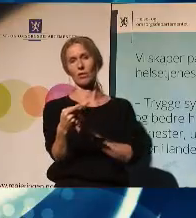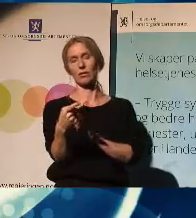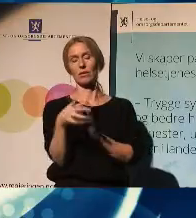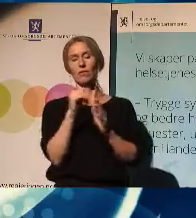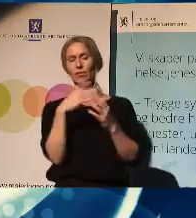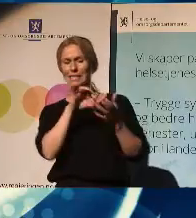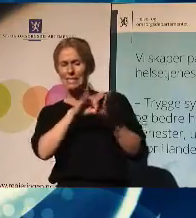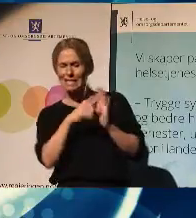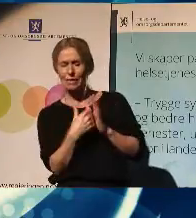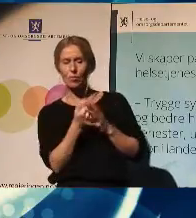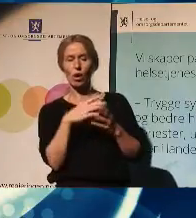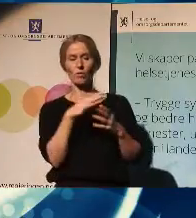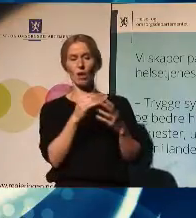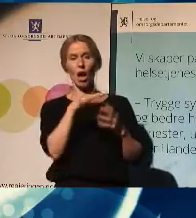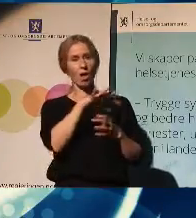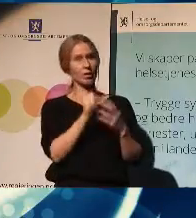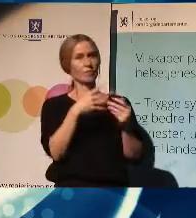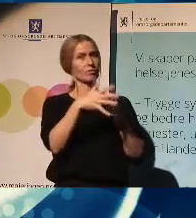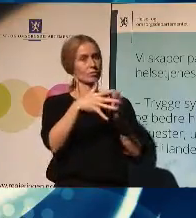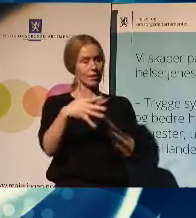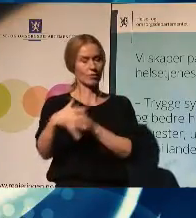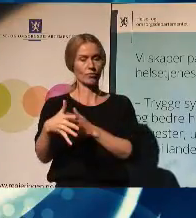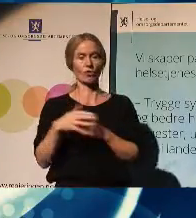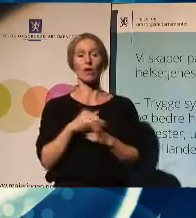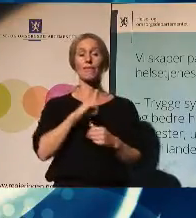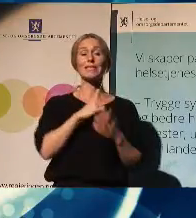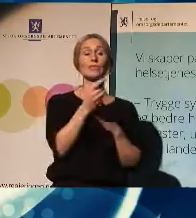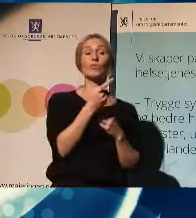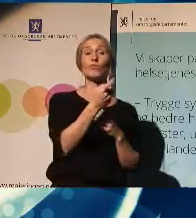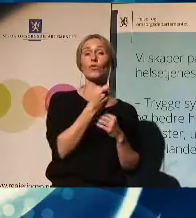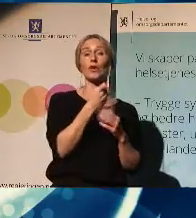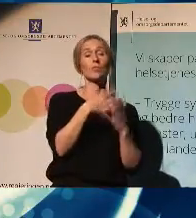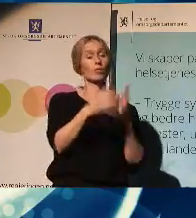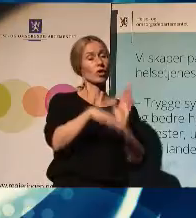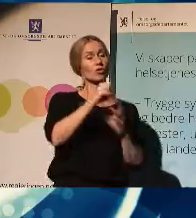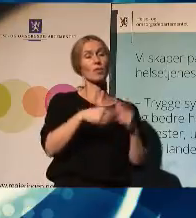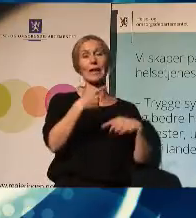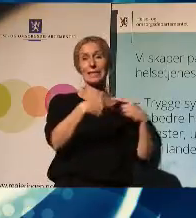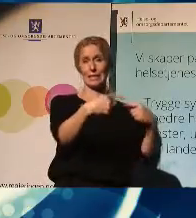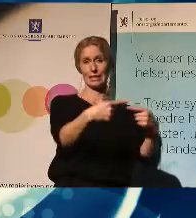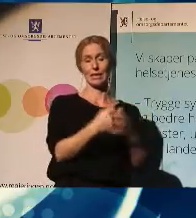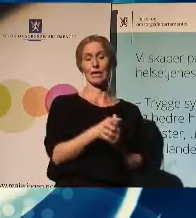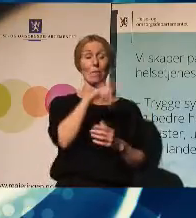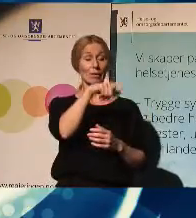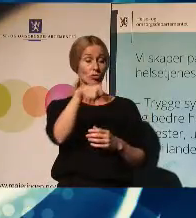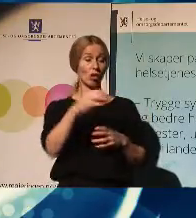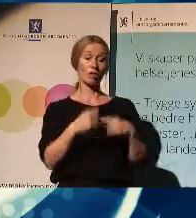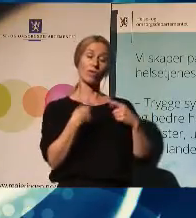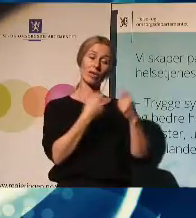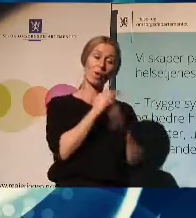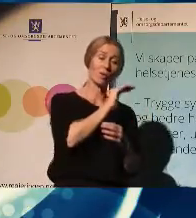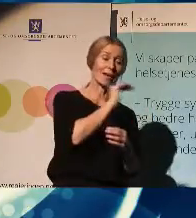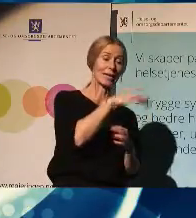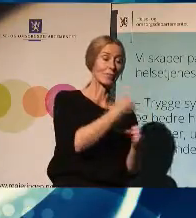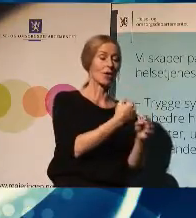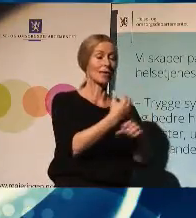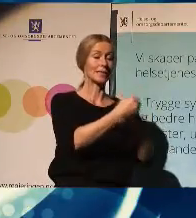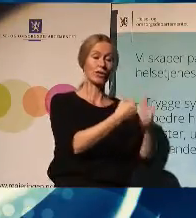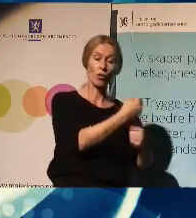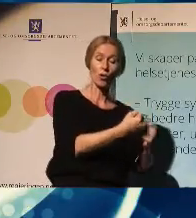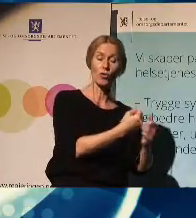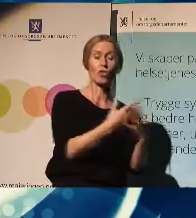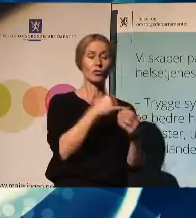kartleggingen. Dersom det utfordringer, må dette tas opp kontinuerlig. Personalet får tilbakemelding på arbeidet de gjør, og for å sikre